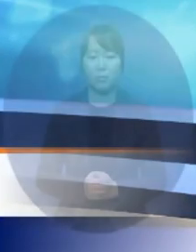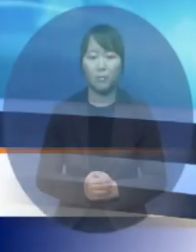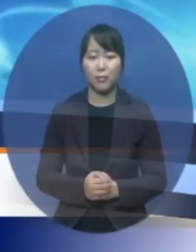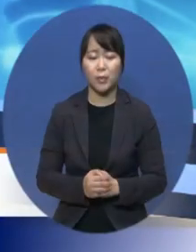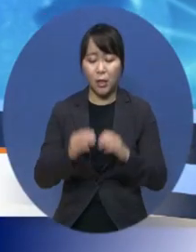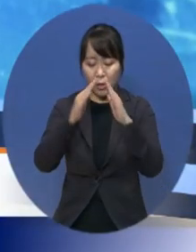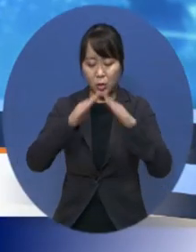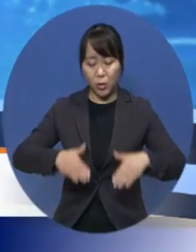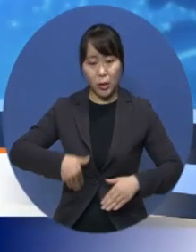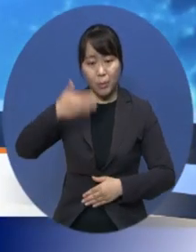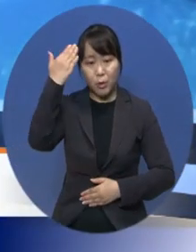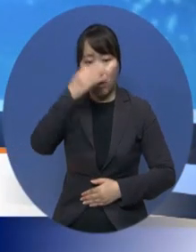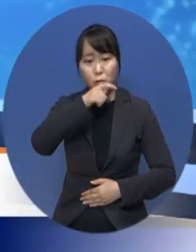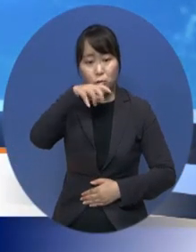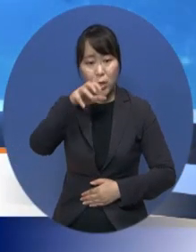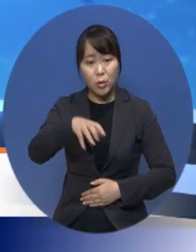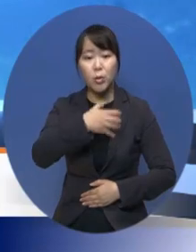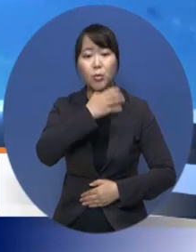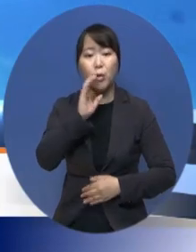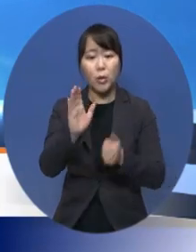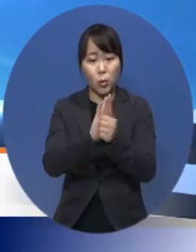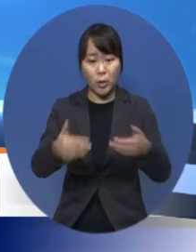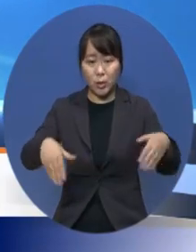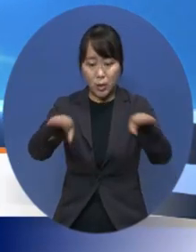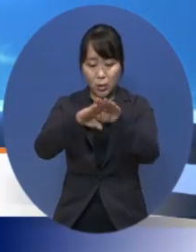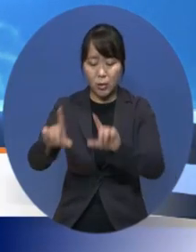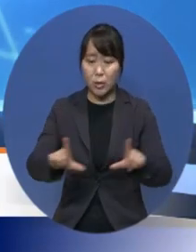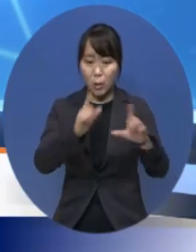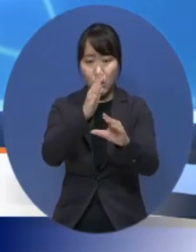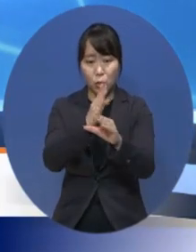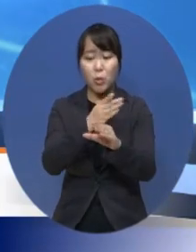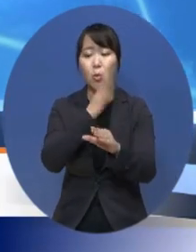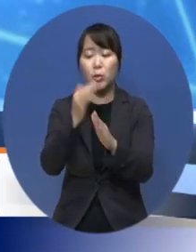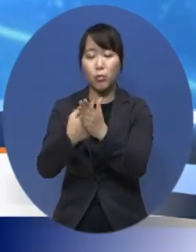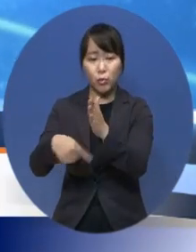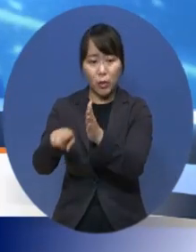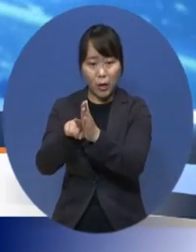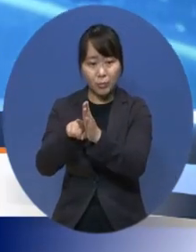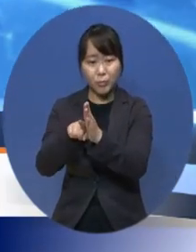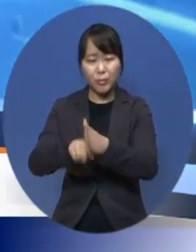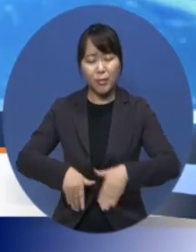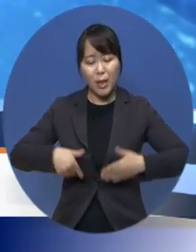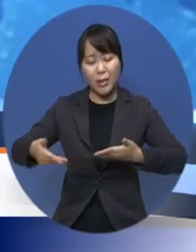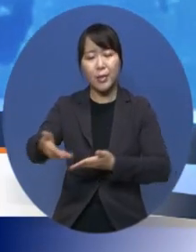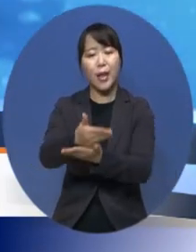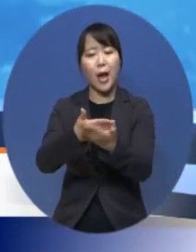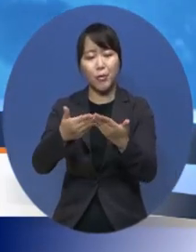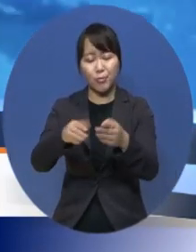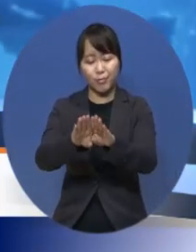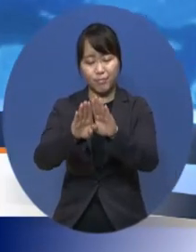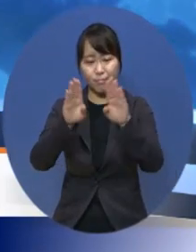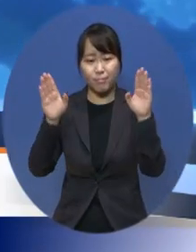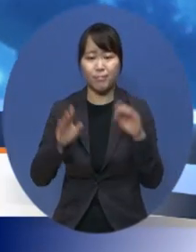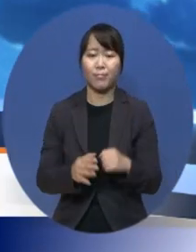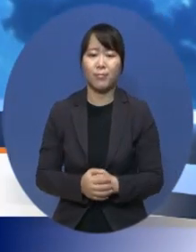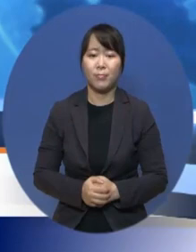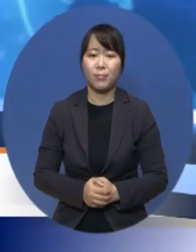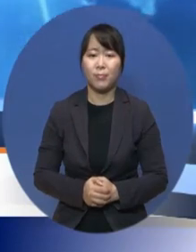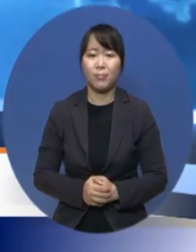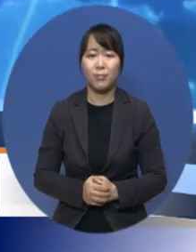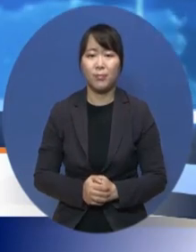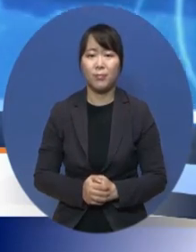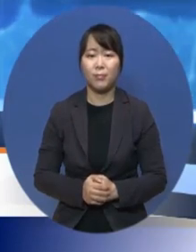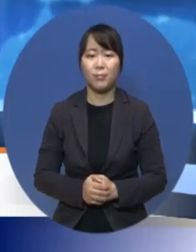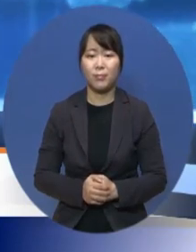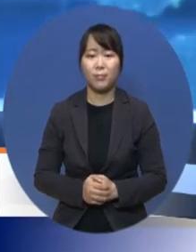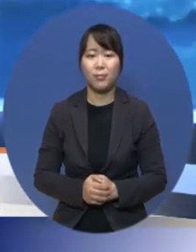전남 여수에서 노인 요양시설에서 생활하고 있는 노인을 위한 따뜻한 나눔 행사가 열렸습니다. 보도에